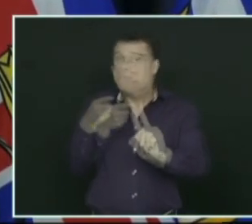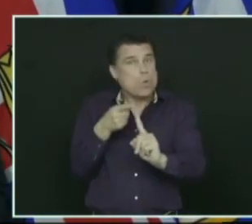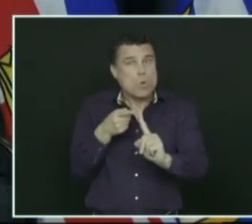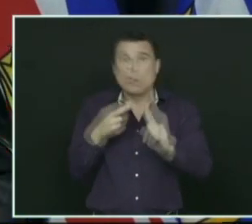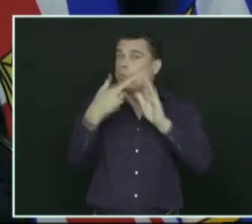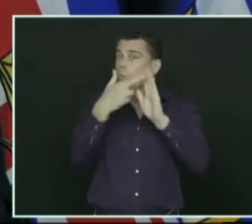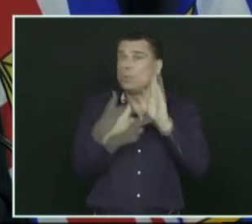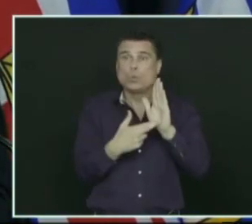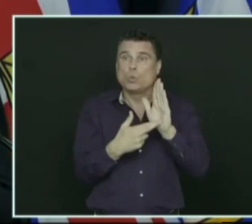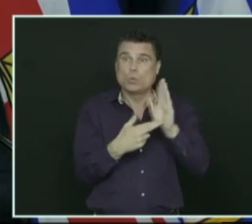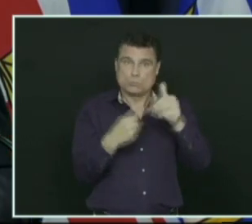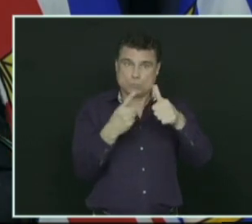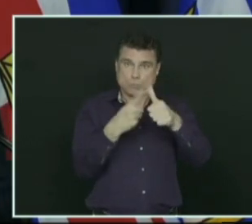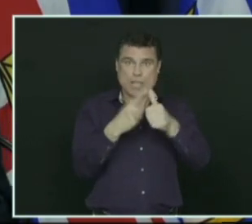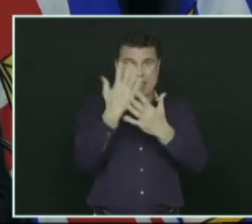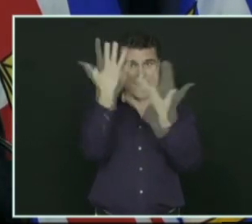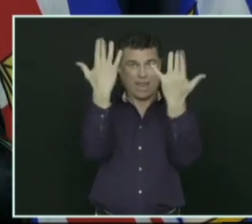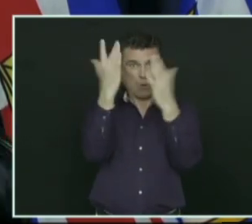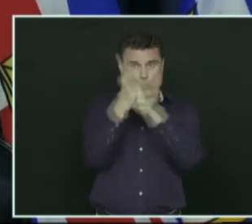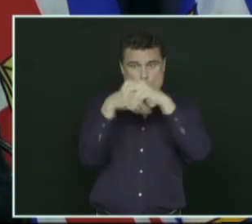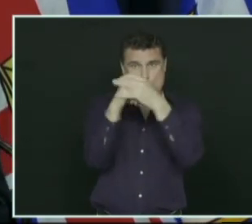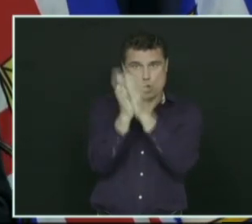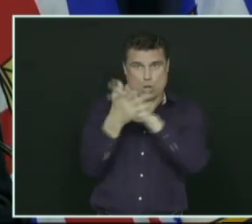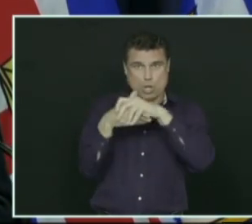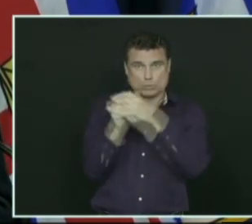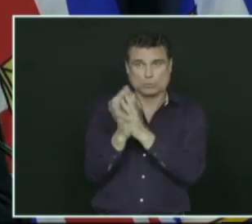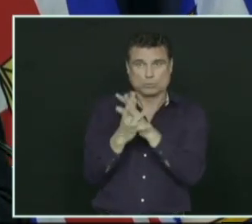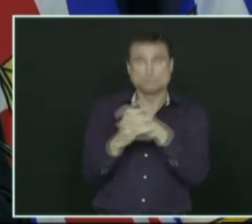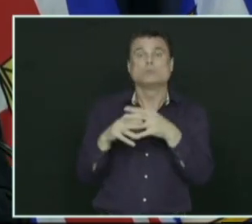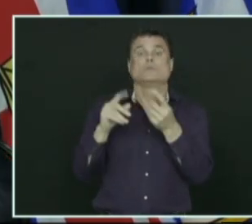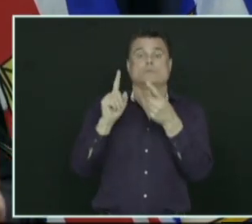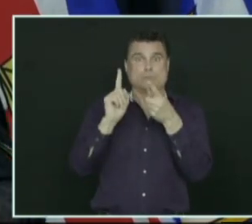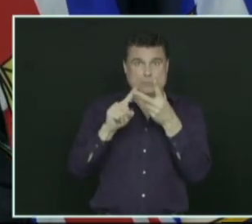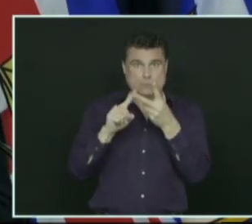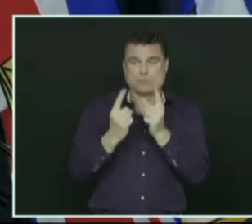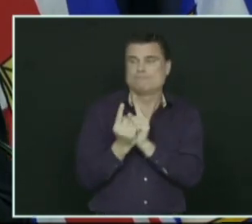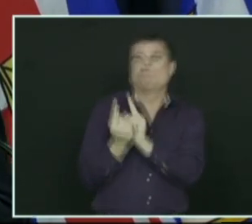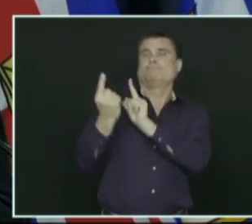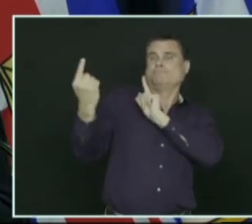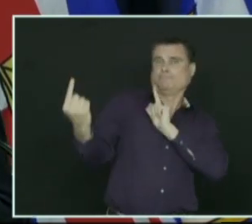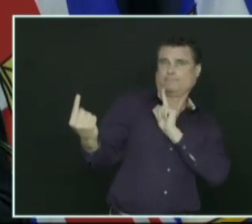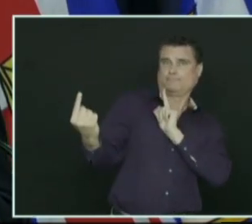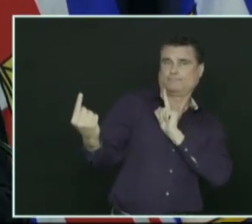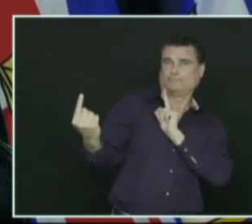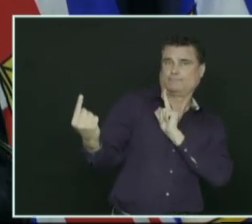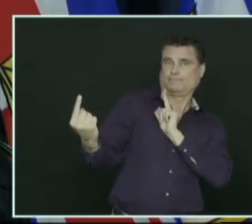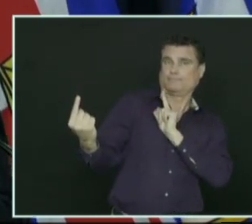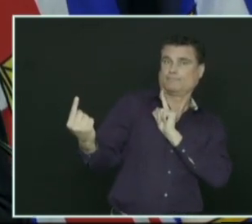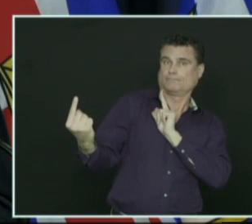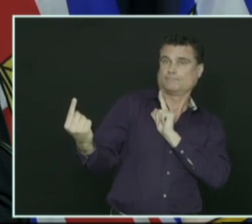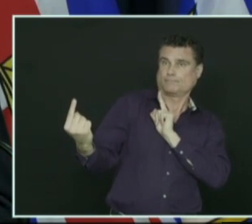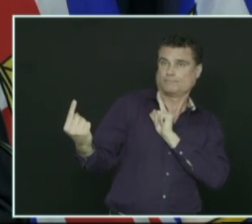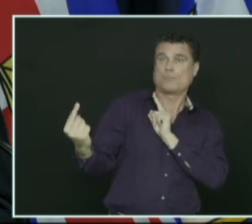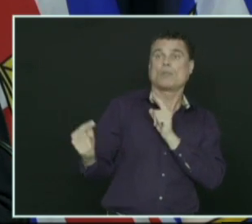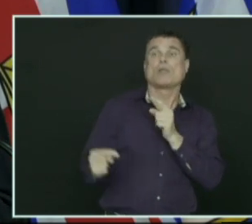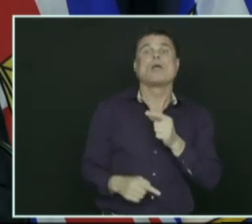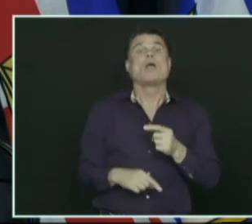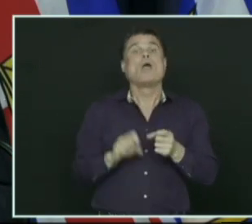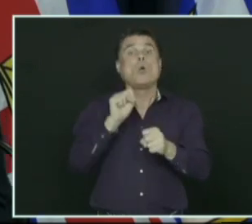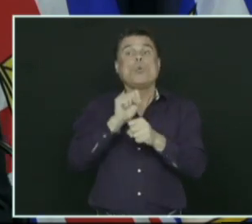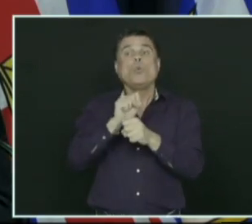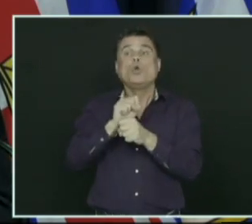depuis samedi, on a eu 11 morts de plus de COVID-19 en Colombie-Britannique. Bien entendu, on envoie